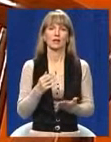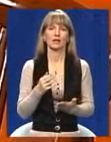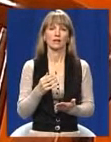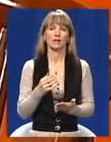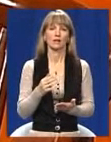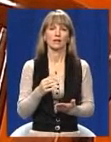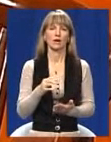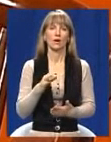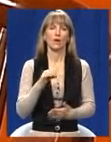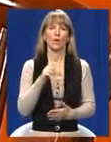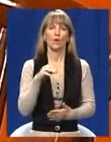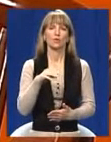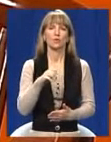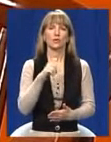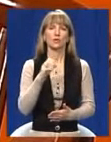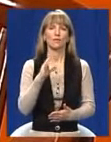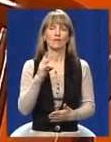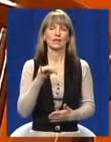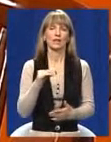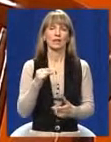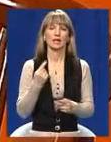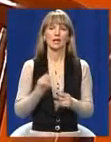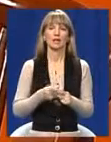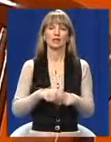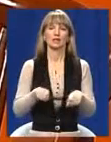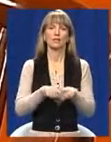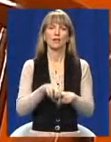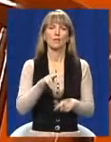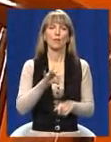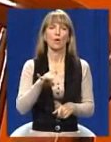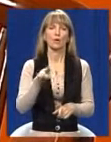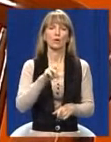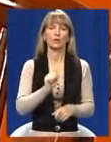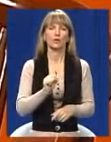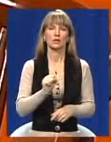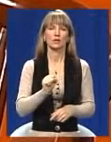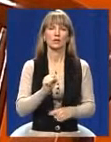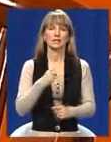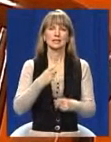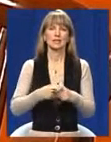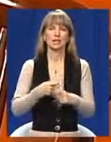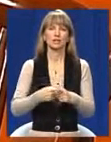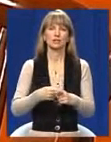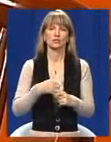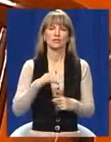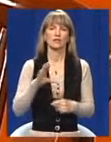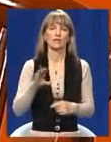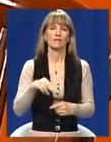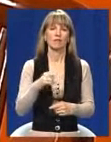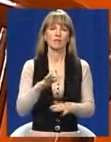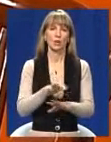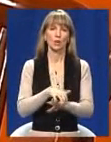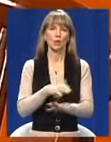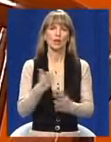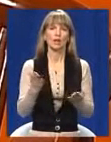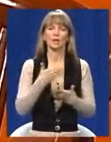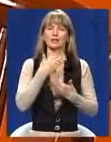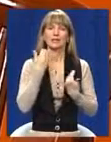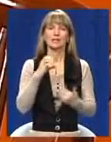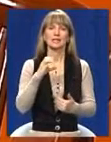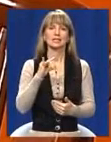зуміс. І що це за порода така цікава? Це така порода, схрещена з різних котиків, яка не є сіамською